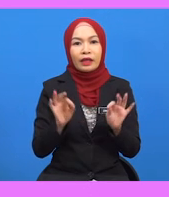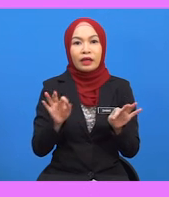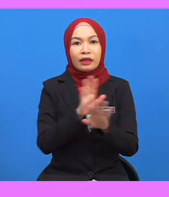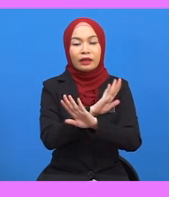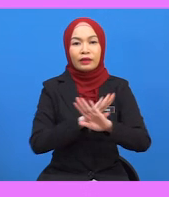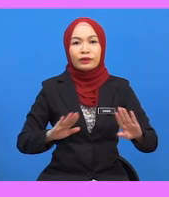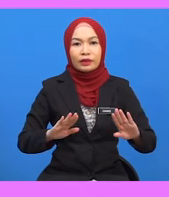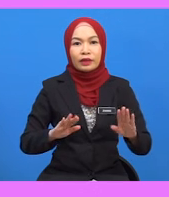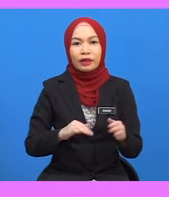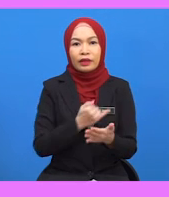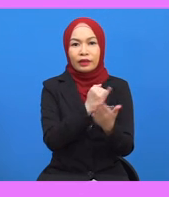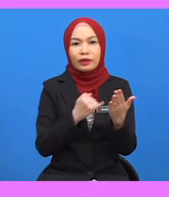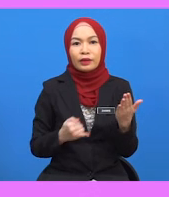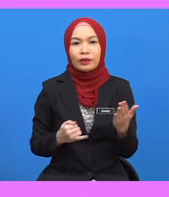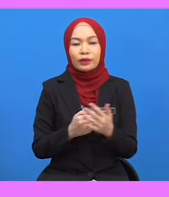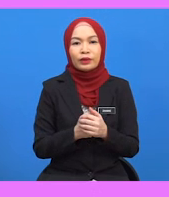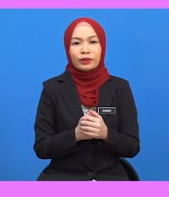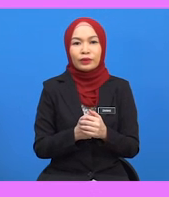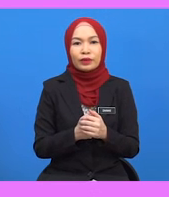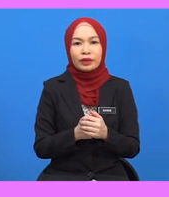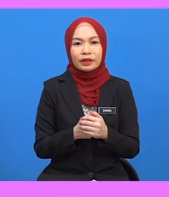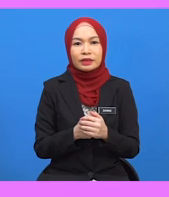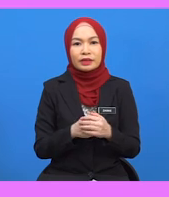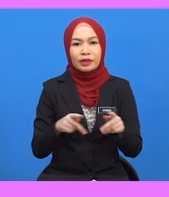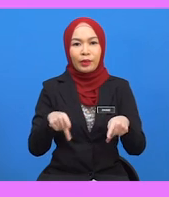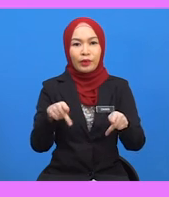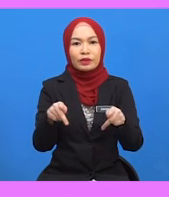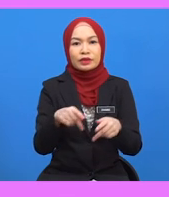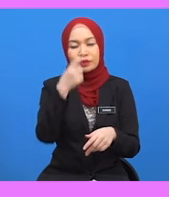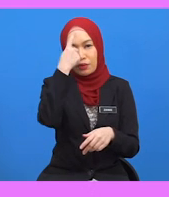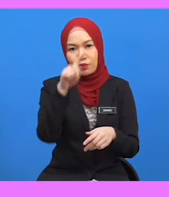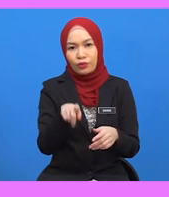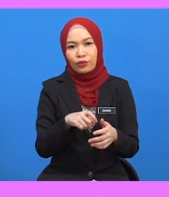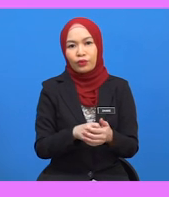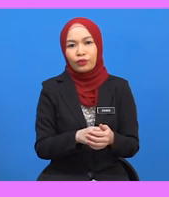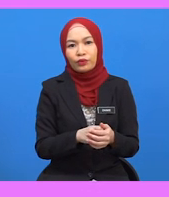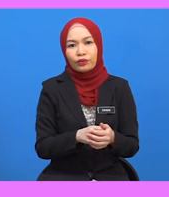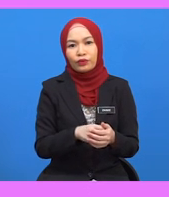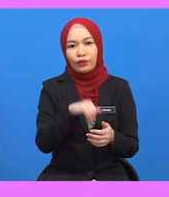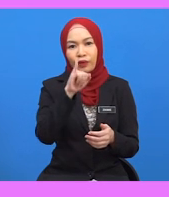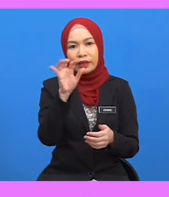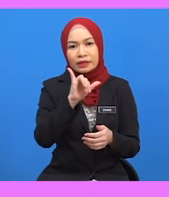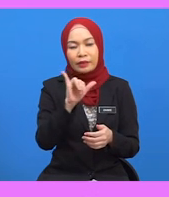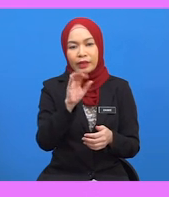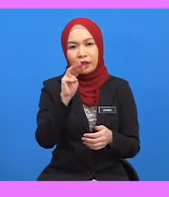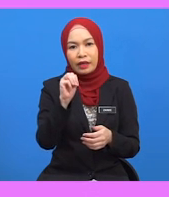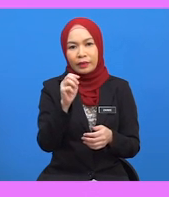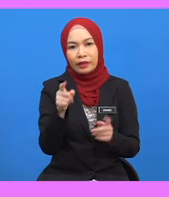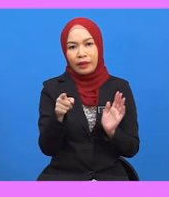Jika tidak, lukis simbol proses untuk setkan I sama dengan M tambah 1